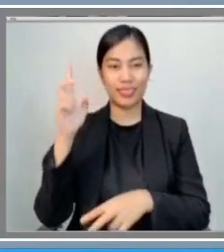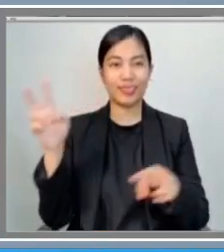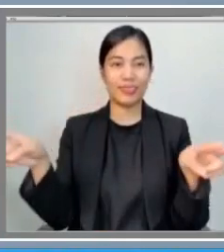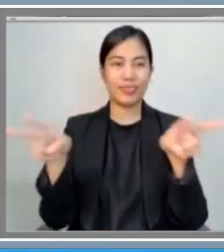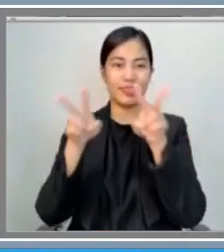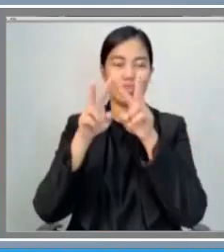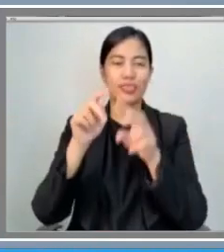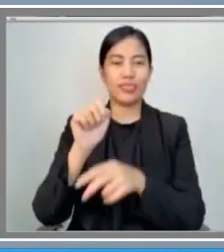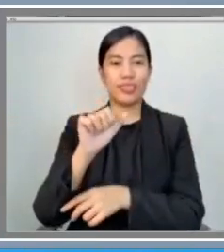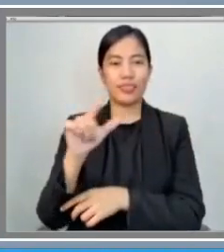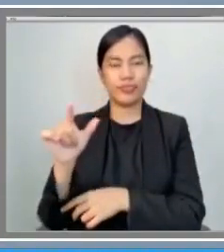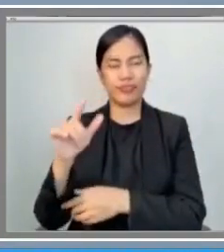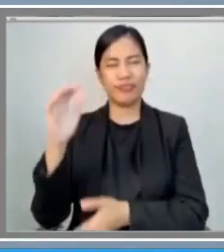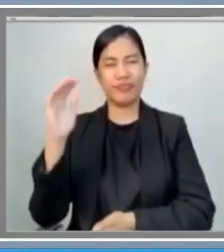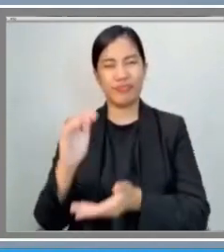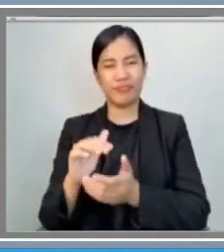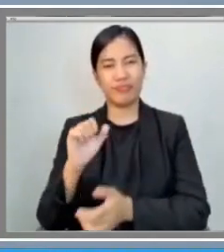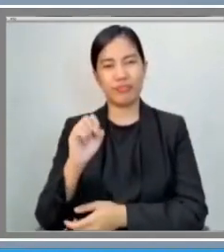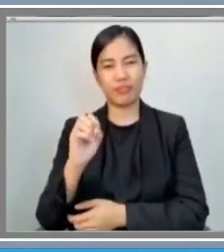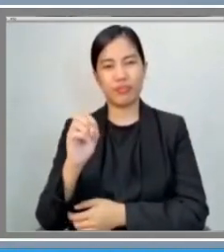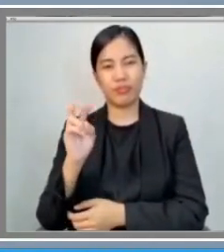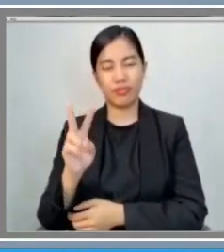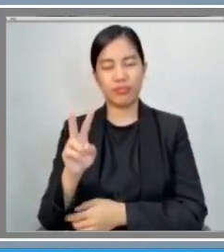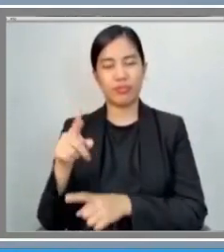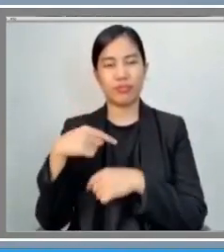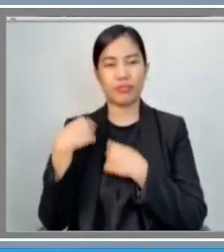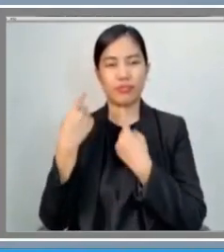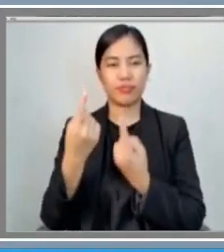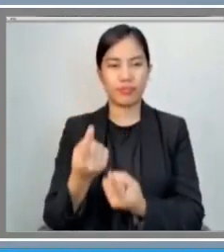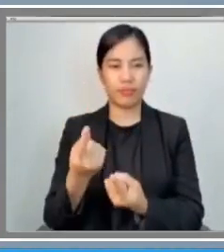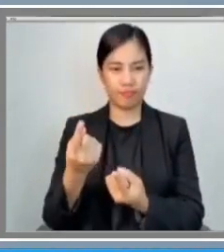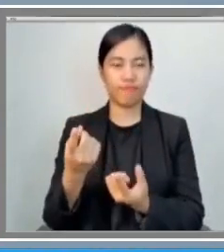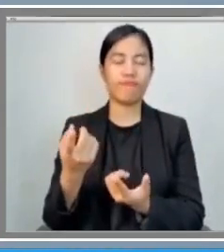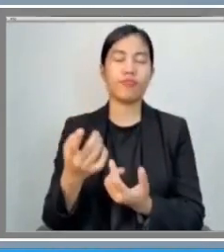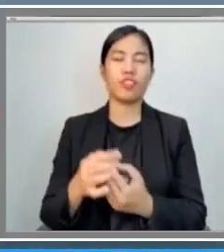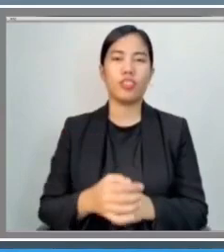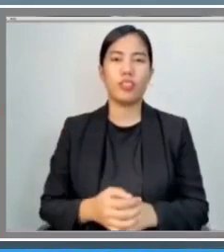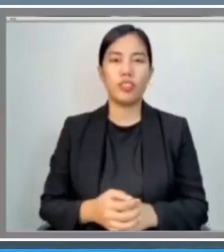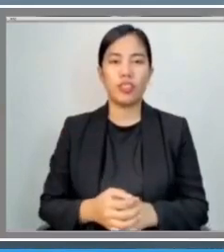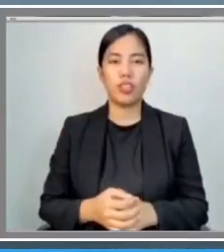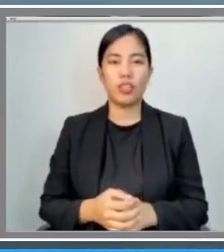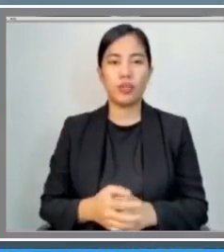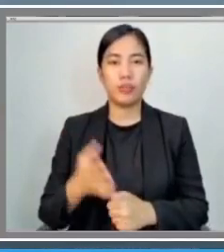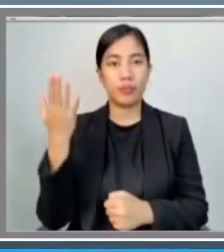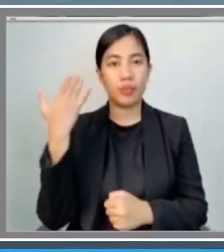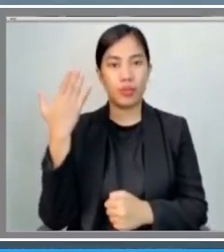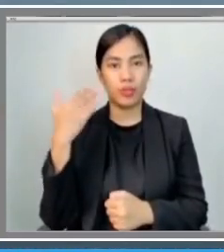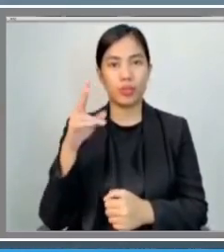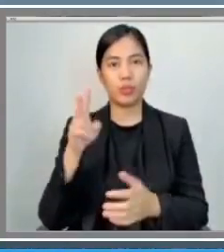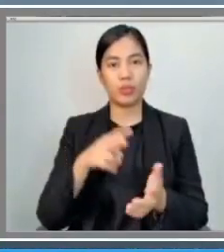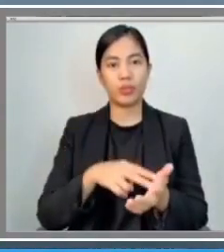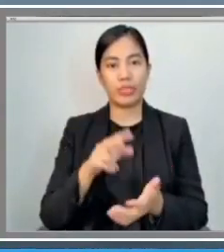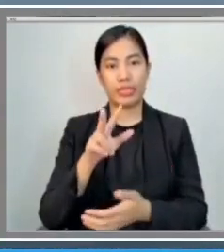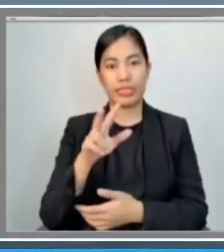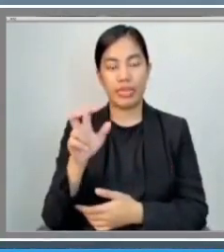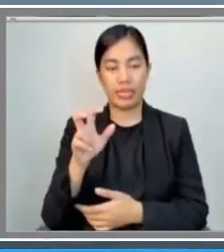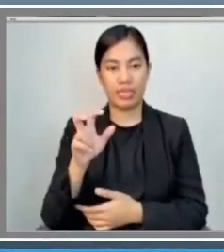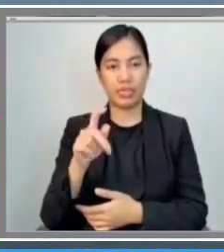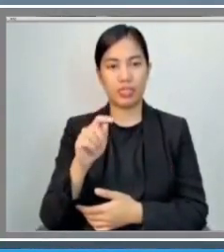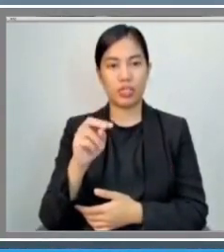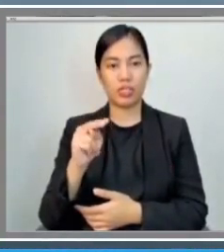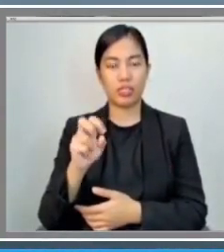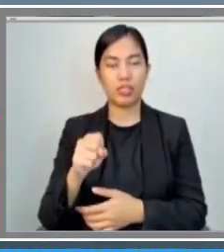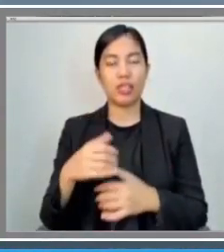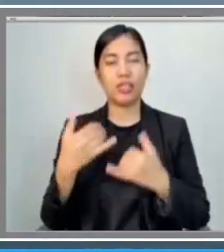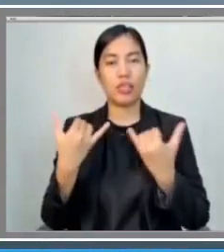dioxide ang pinakawalan nito sa nakalipas na magdamag mula sa mahigit 2,300 na tonelada 2,088 na lang ito